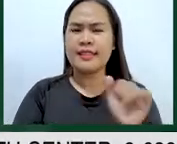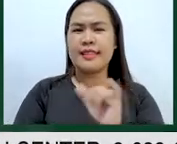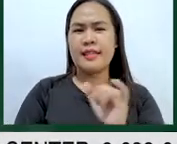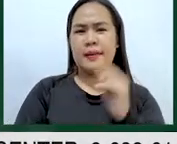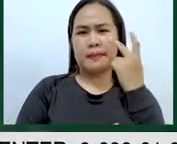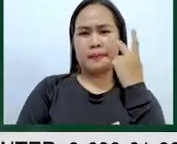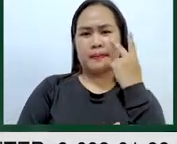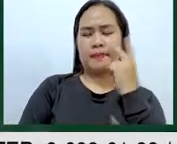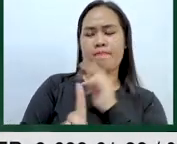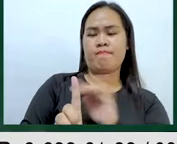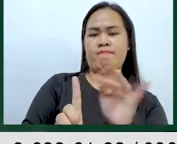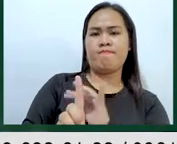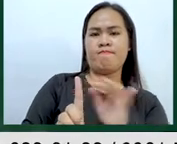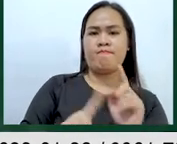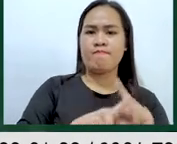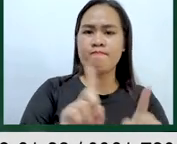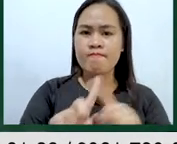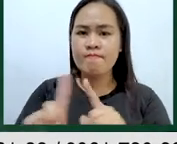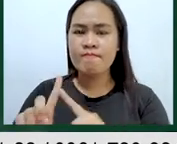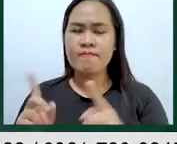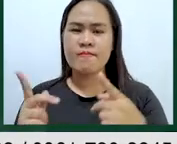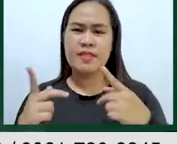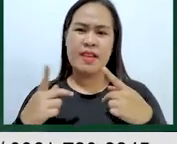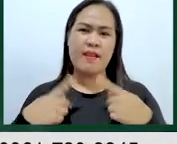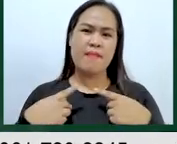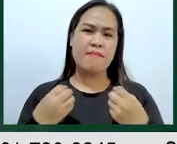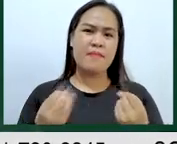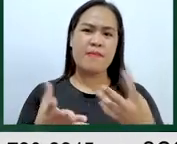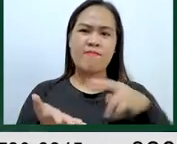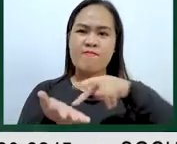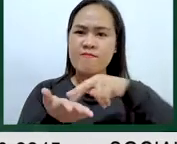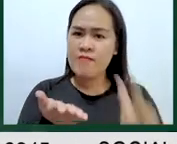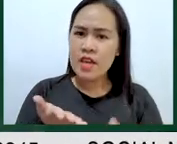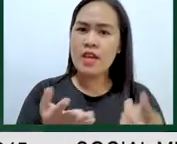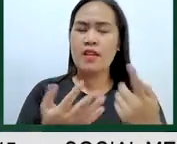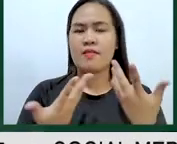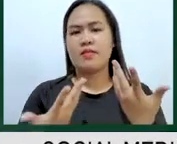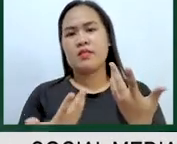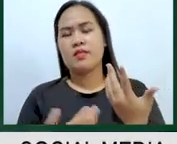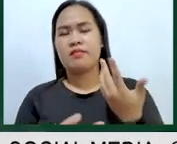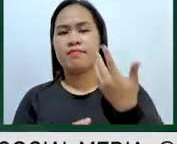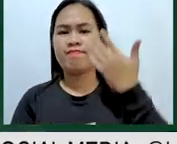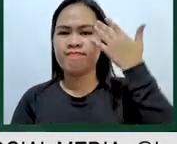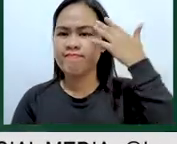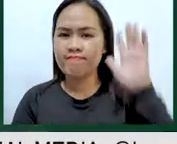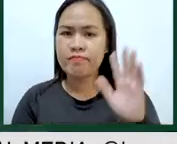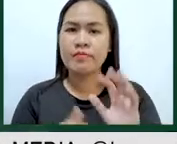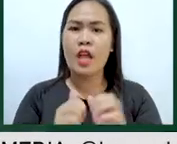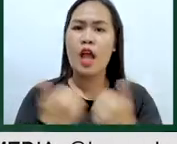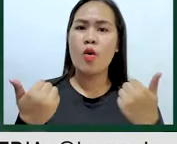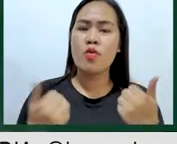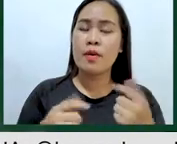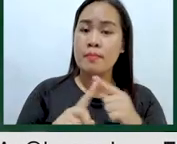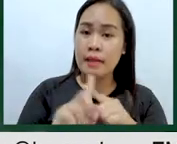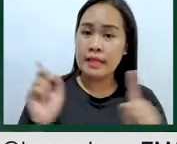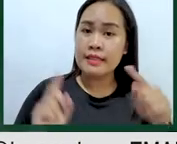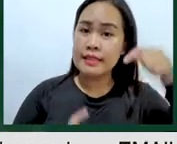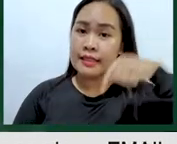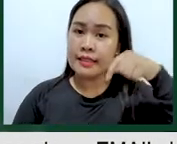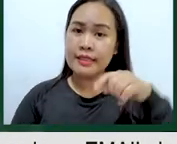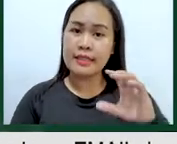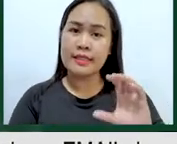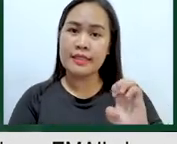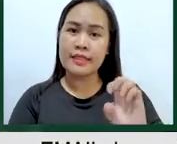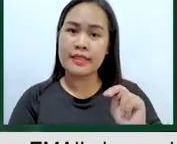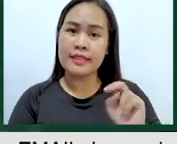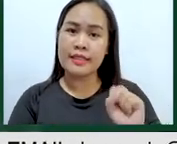ayuda, cash assistance, no. And believe me, ito pong census na to is a tool, no, para po sa amin